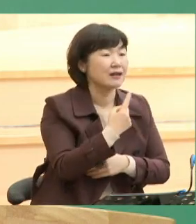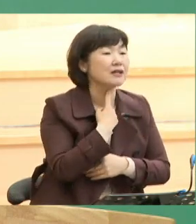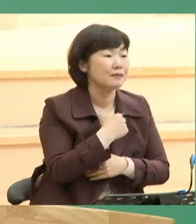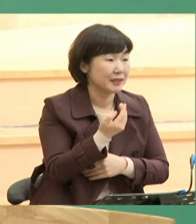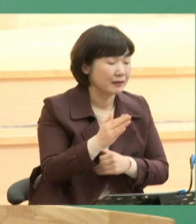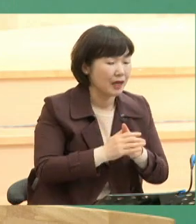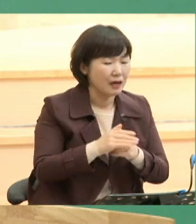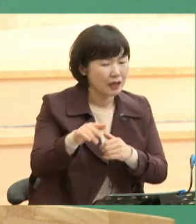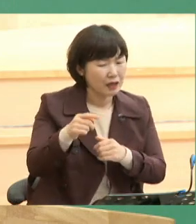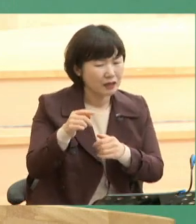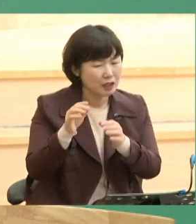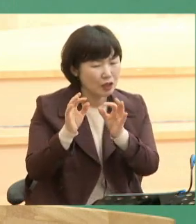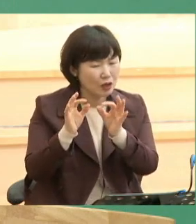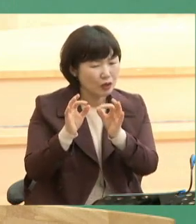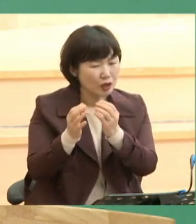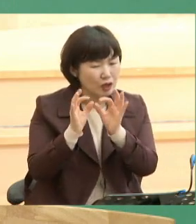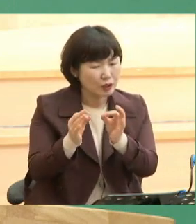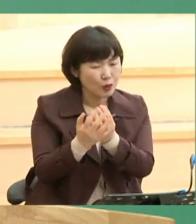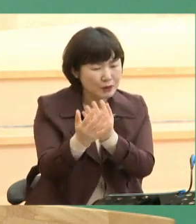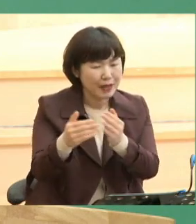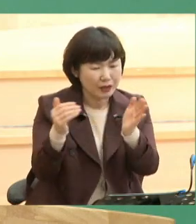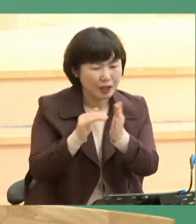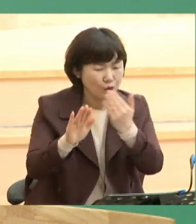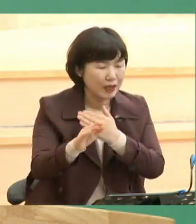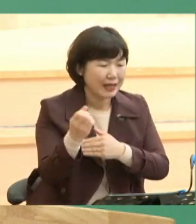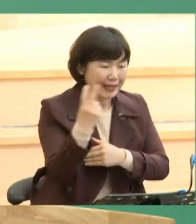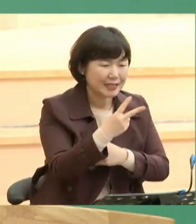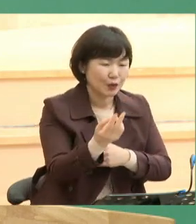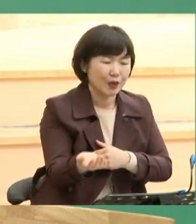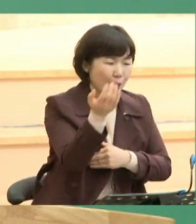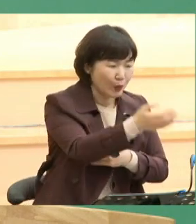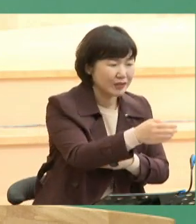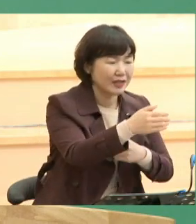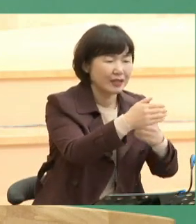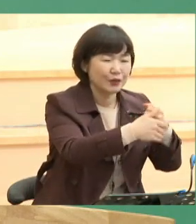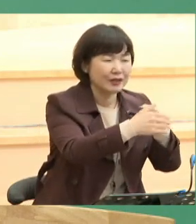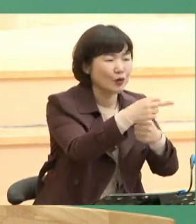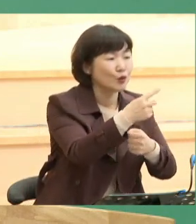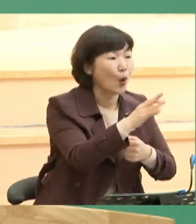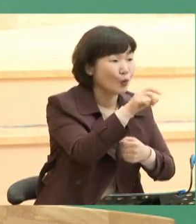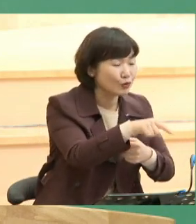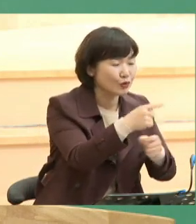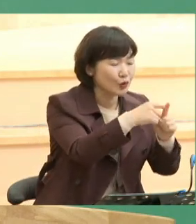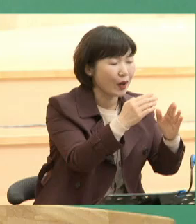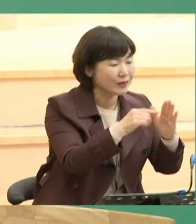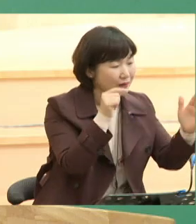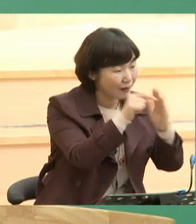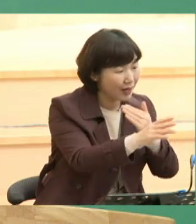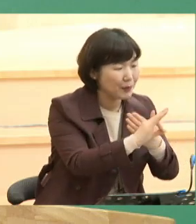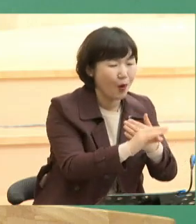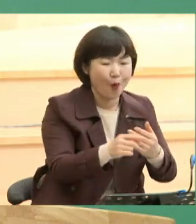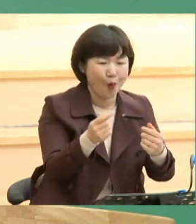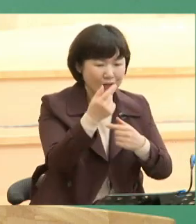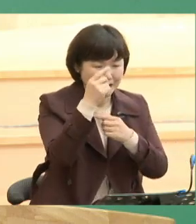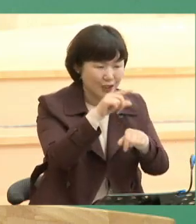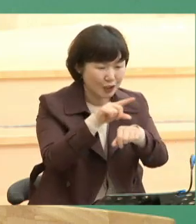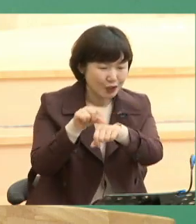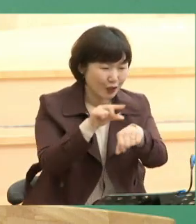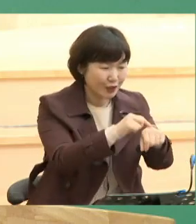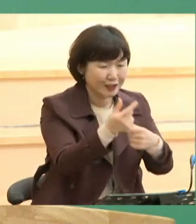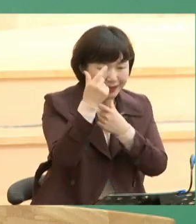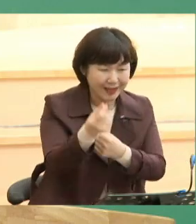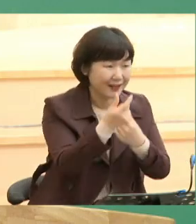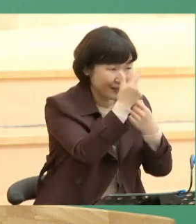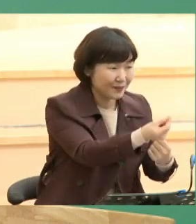부 교 이렇게 옮겨가면 동북의 체력을 시작되게 아부가 딱 맞아서 그래서 이제 참석을 했는데 그 김 덕 침 목사님이 느